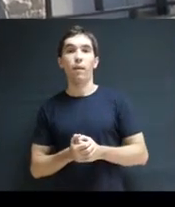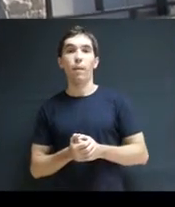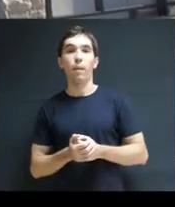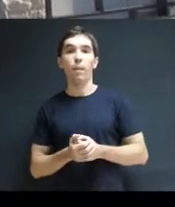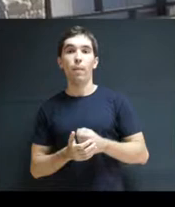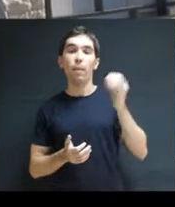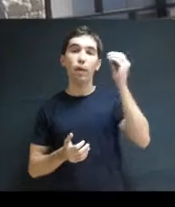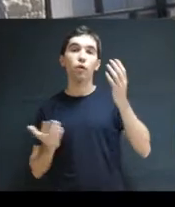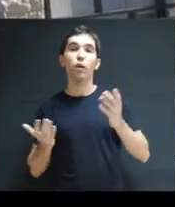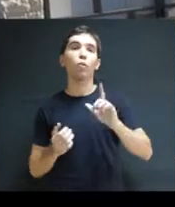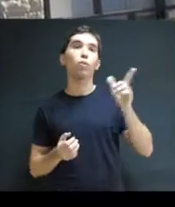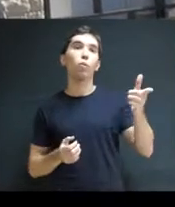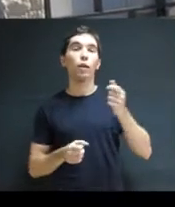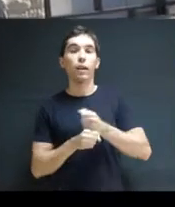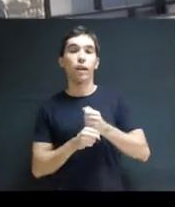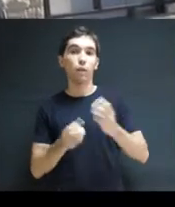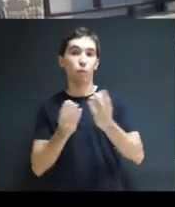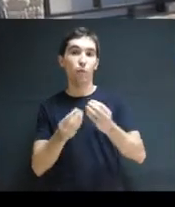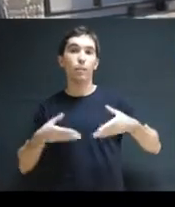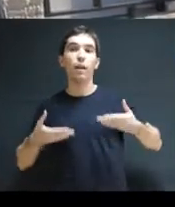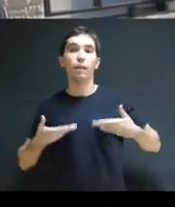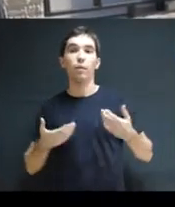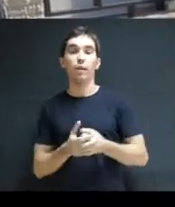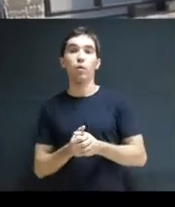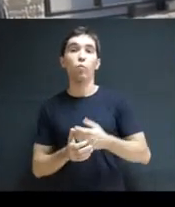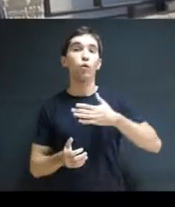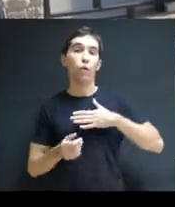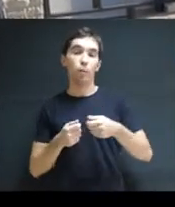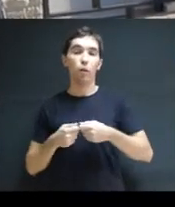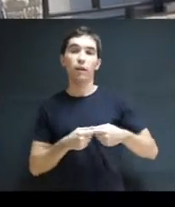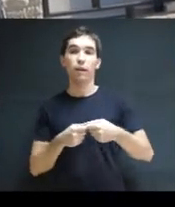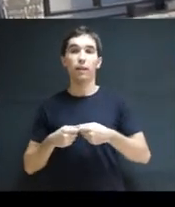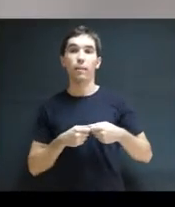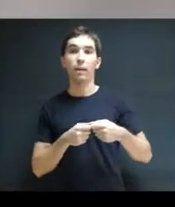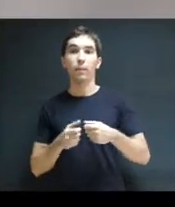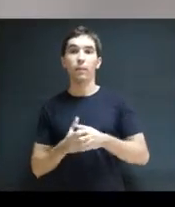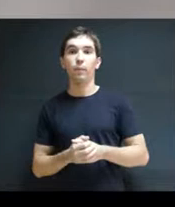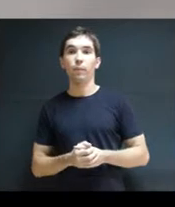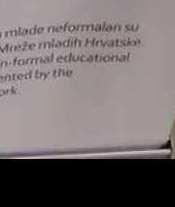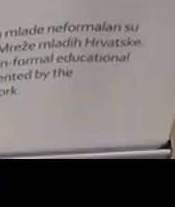koji se oni bave mladima u svojim organizacijama.